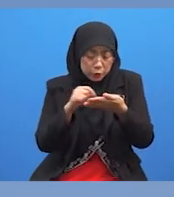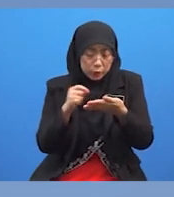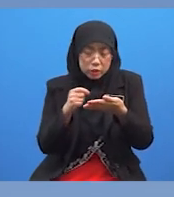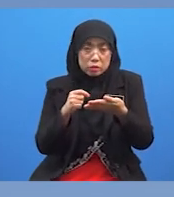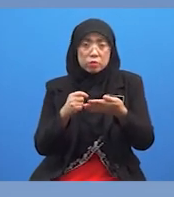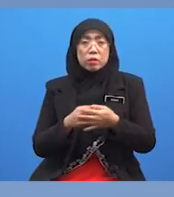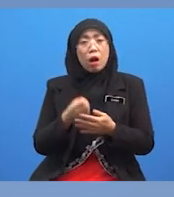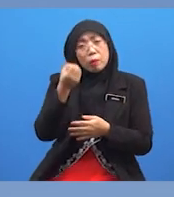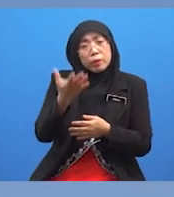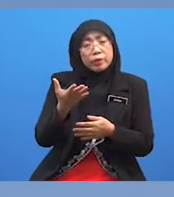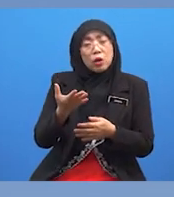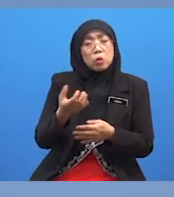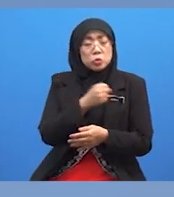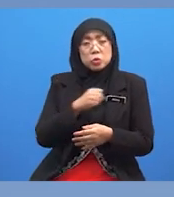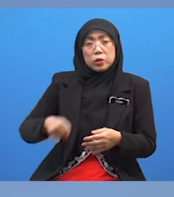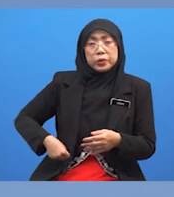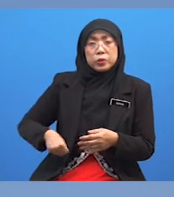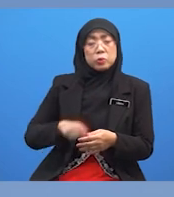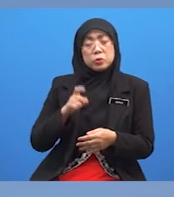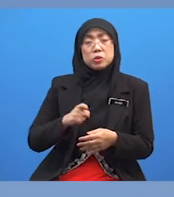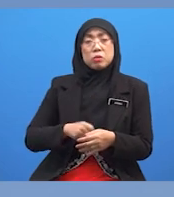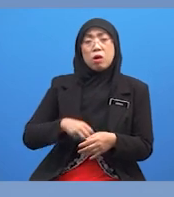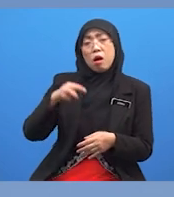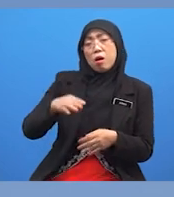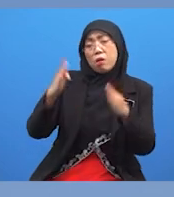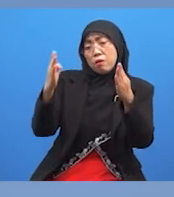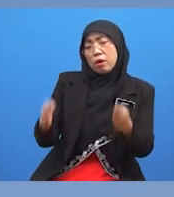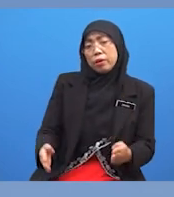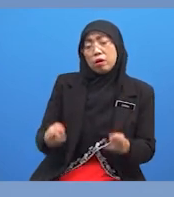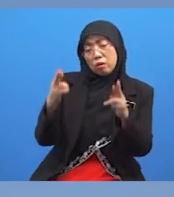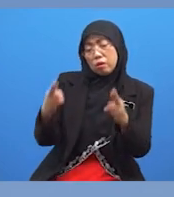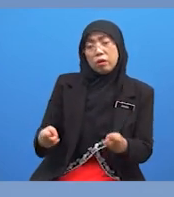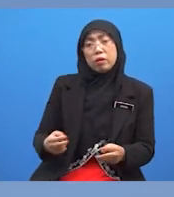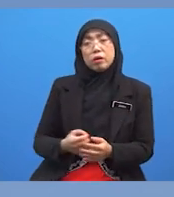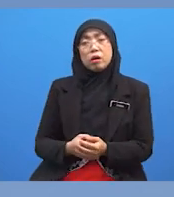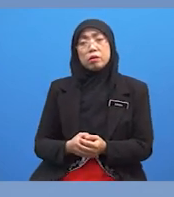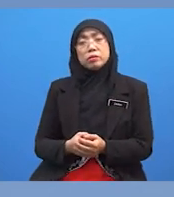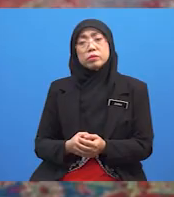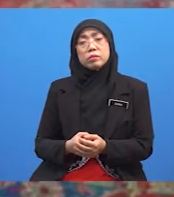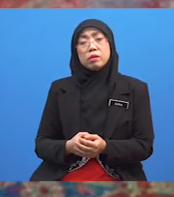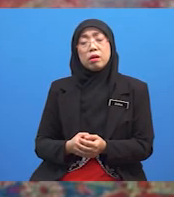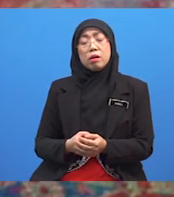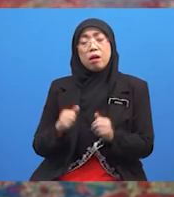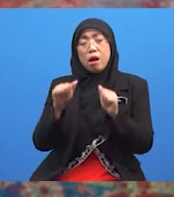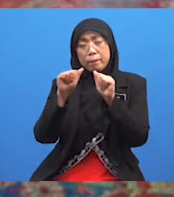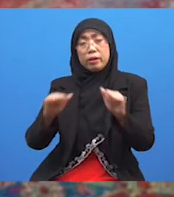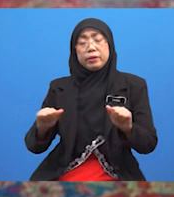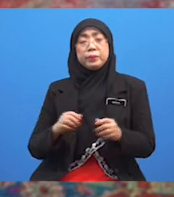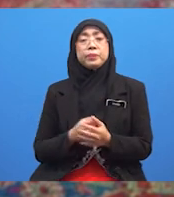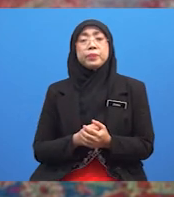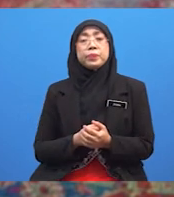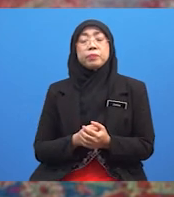demi memastikan rakyat Melaka dapat hidup dengan aman dan damai. Pada suatu